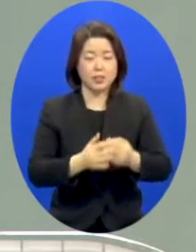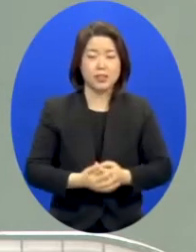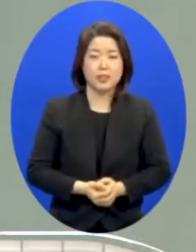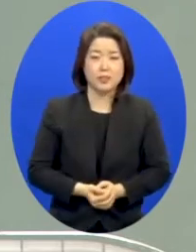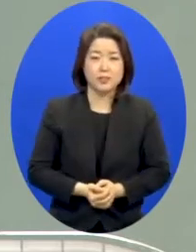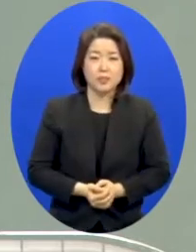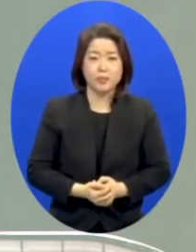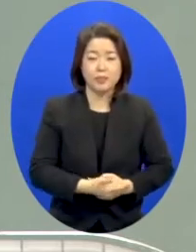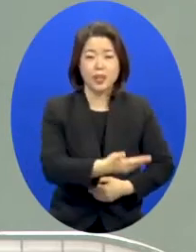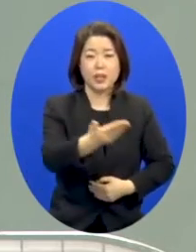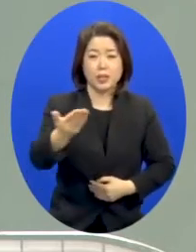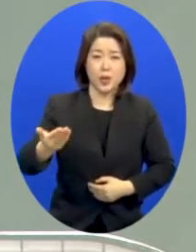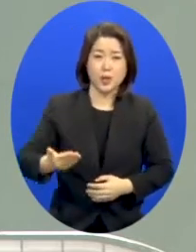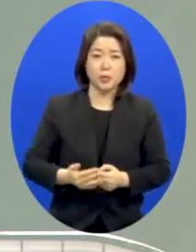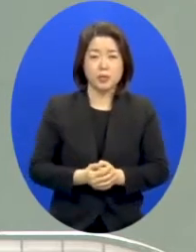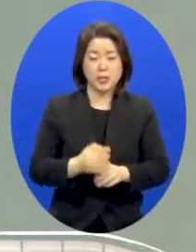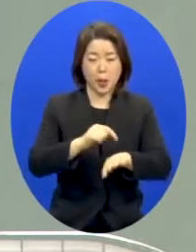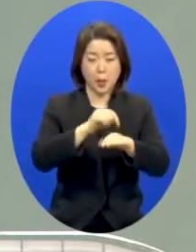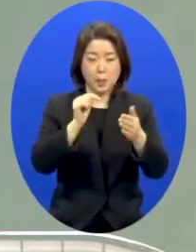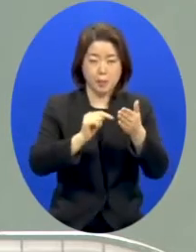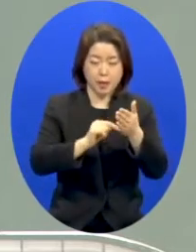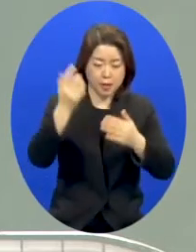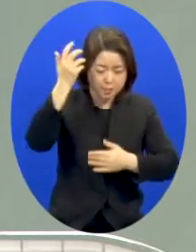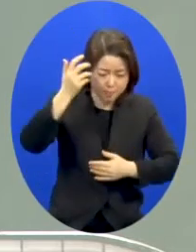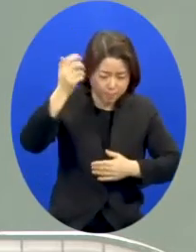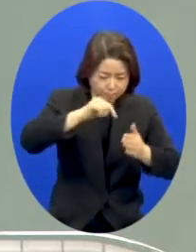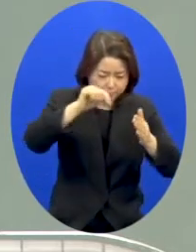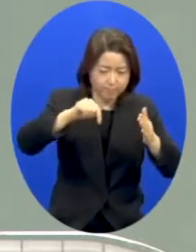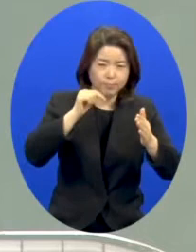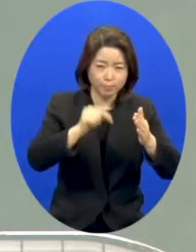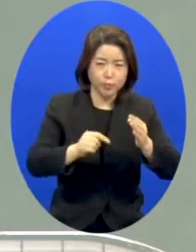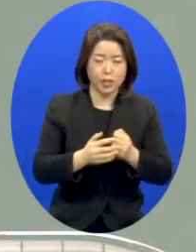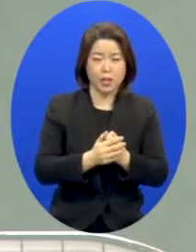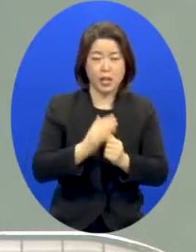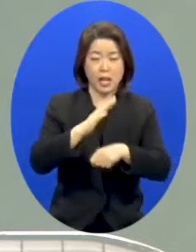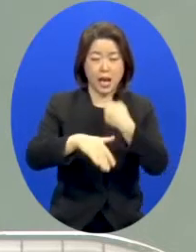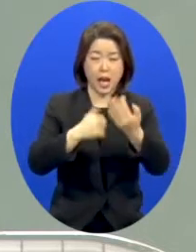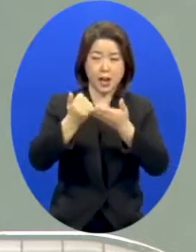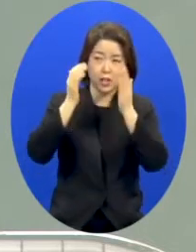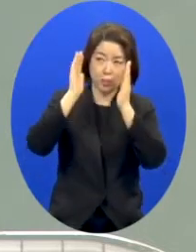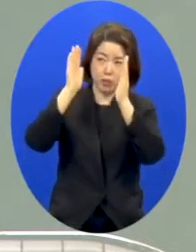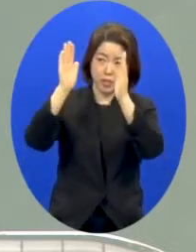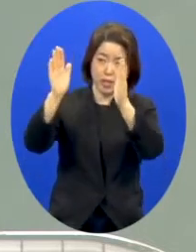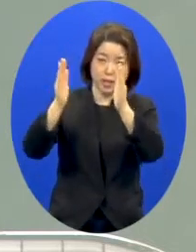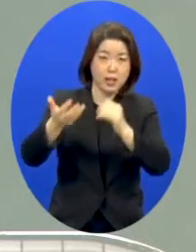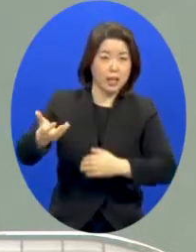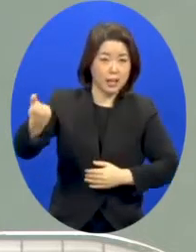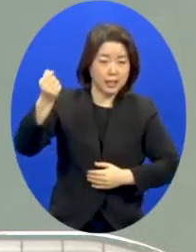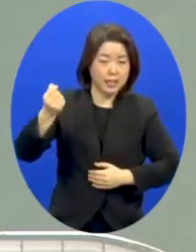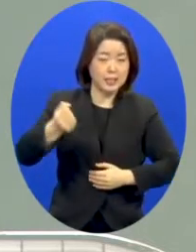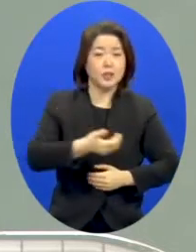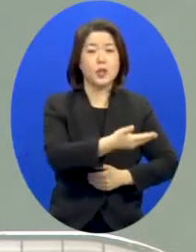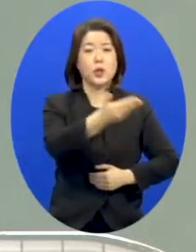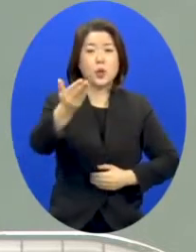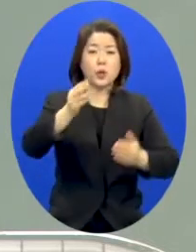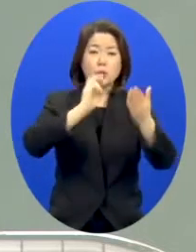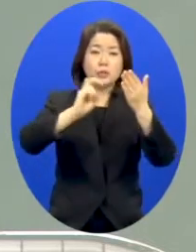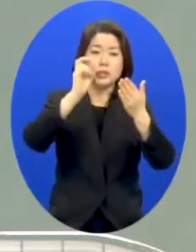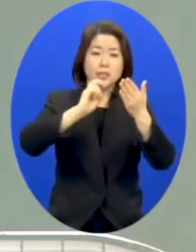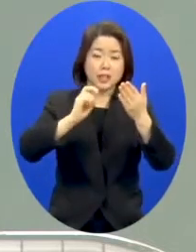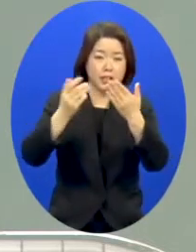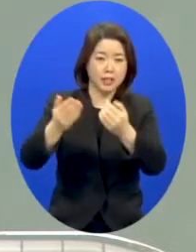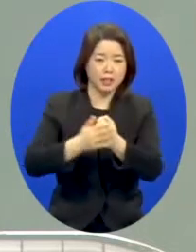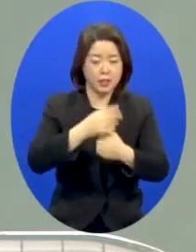여러분이 마음에 심령 속에 하나님을 향하여 가지고 있는 그 찬양이 여러분의 잠든 영혼을